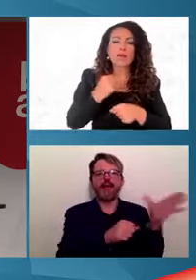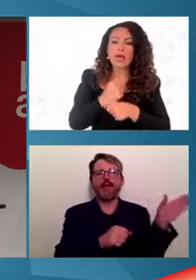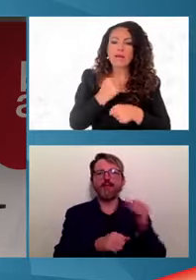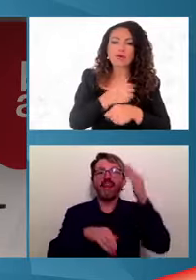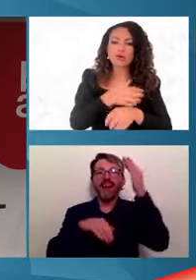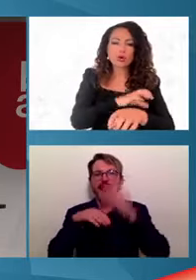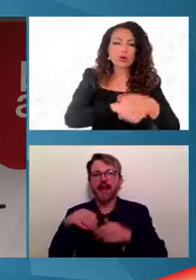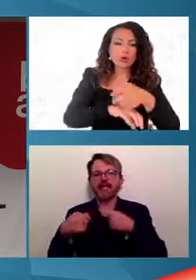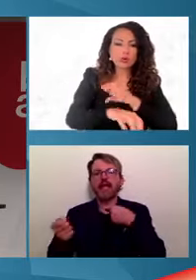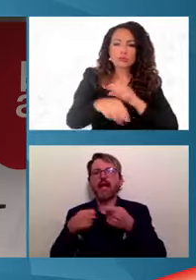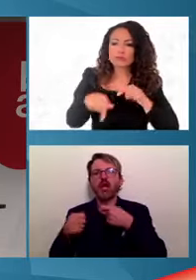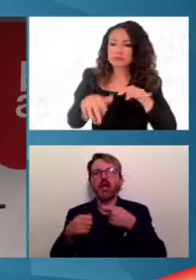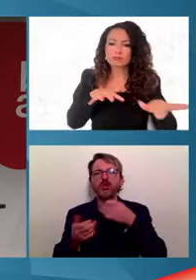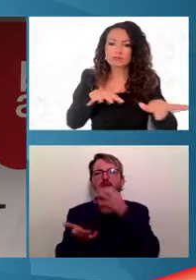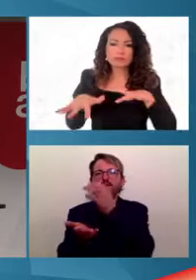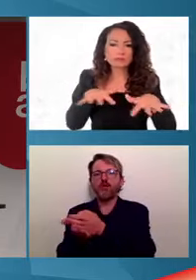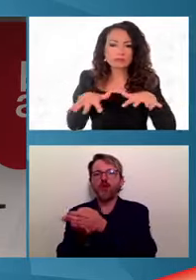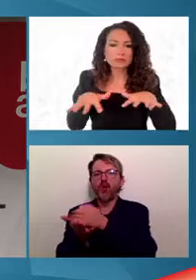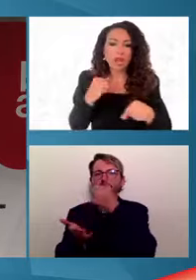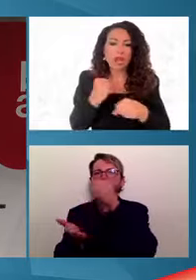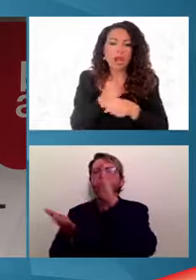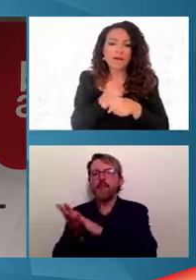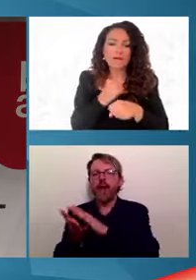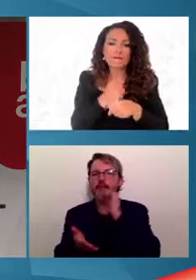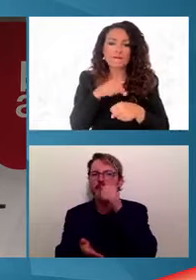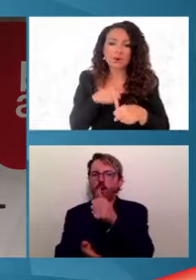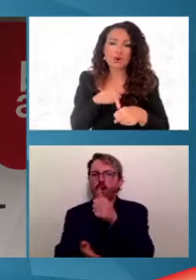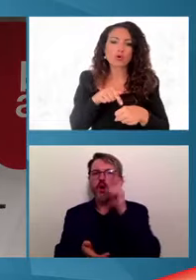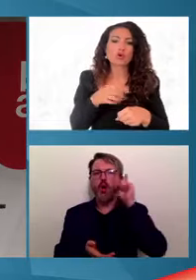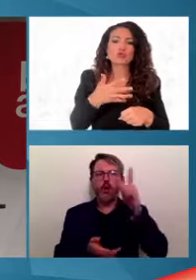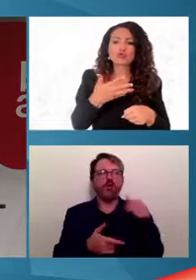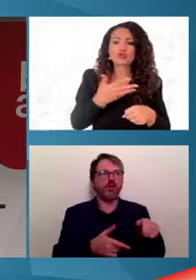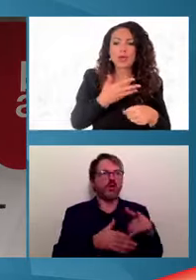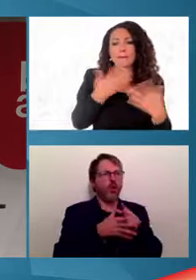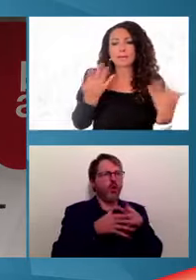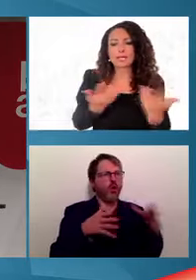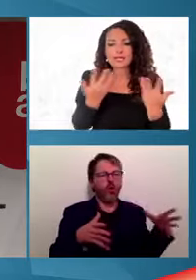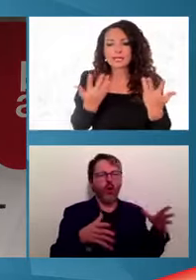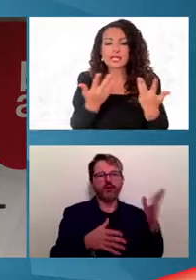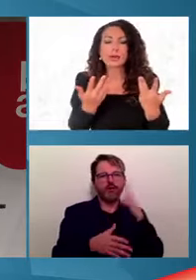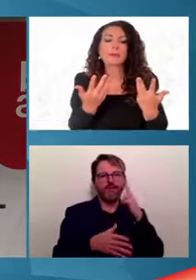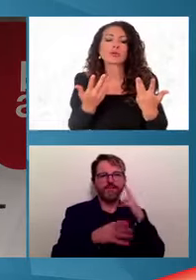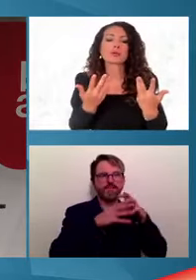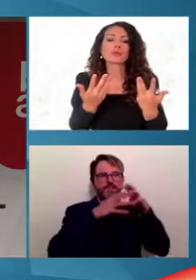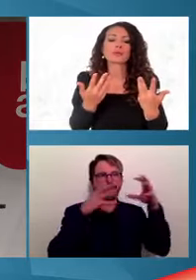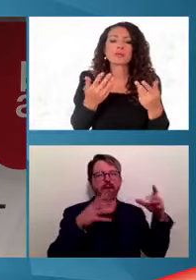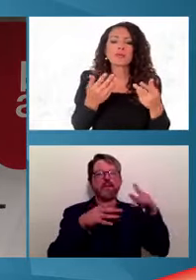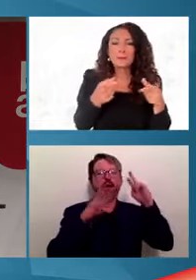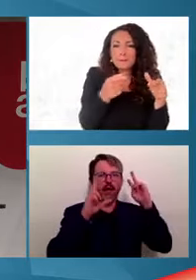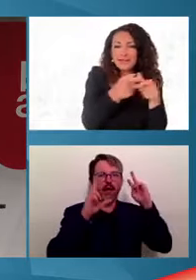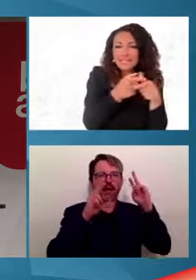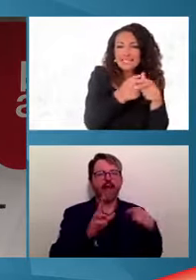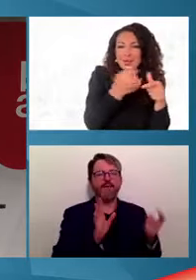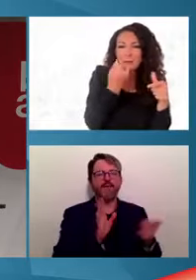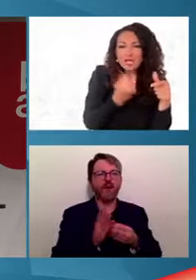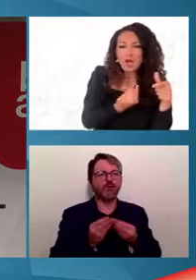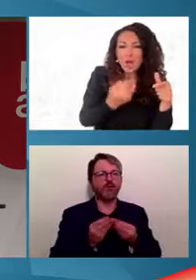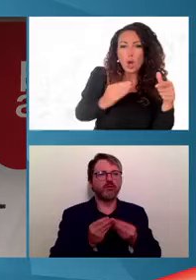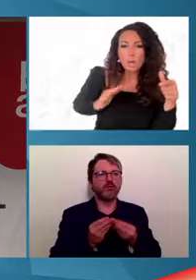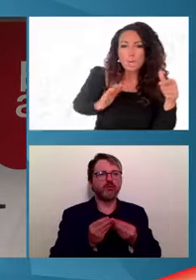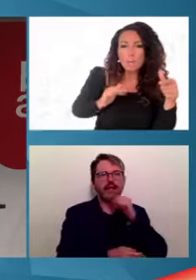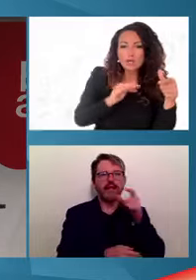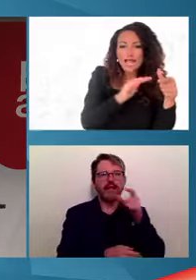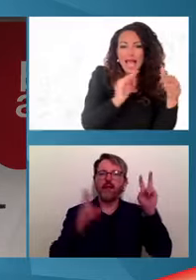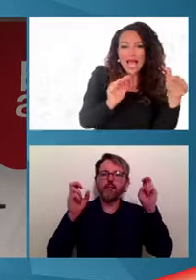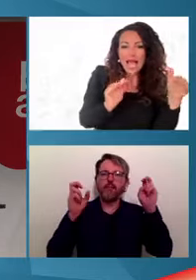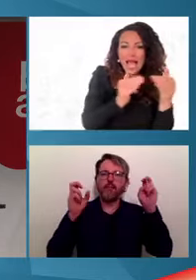haben werden. Und damit wir auch dem Hidden Champion oder dem Champion von morgen auch Voraussetzungen geben, nicht nach dem Motto, in Südtirol darf gar